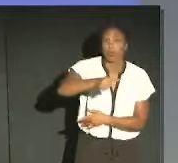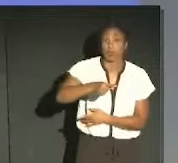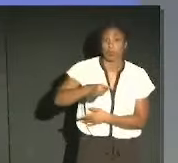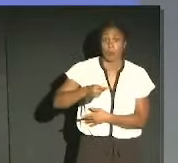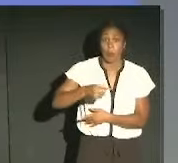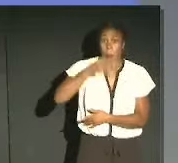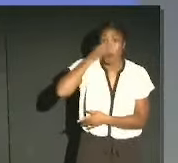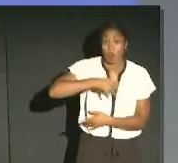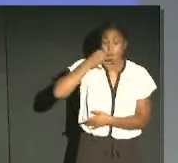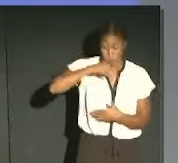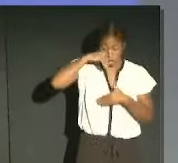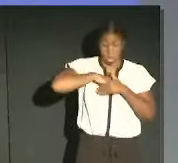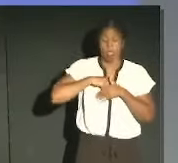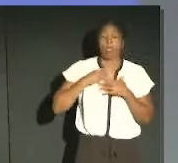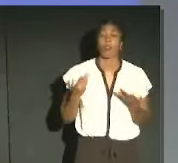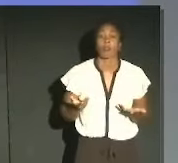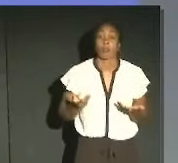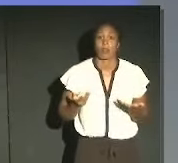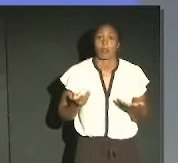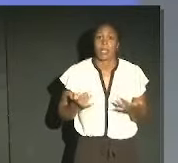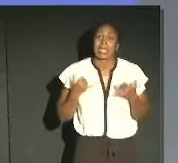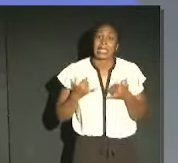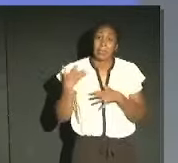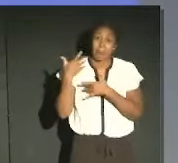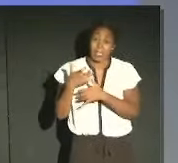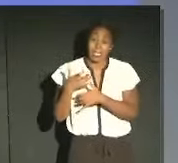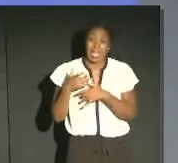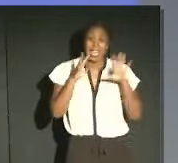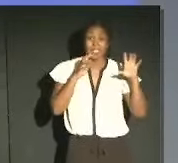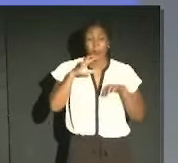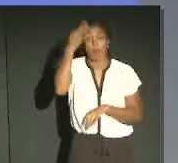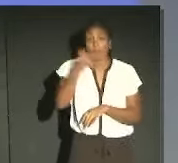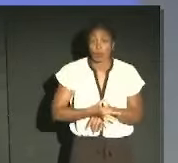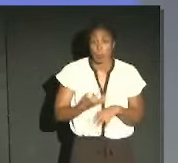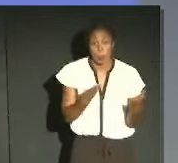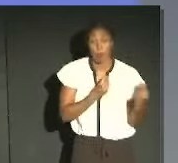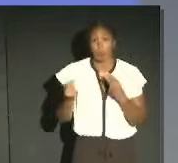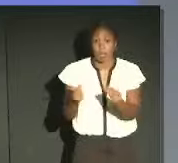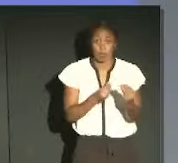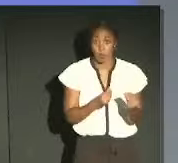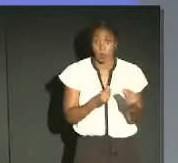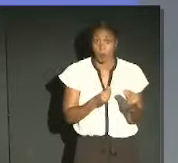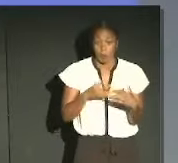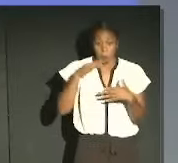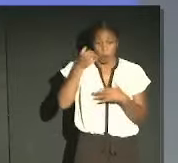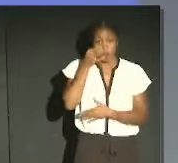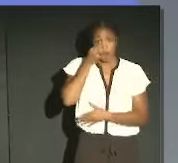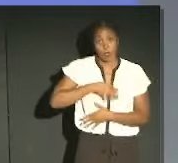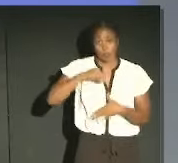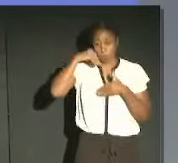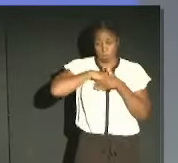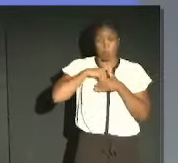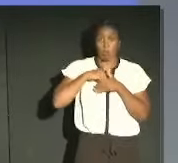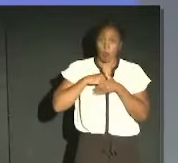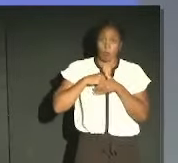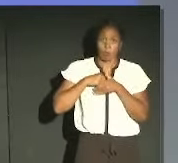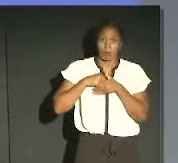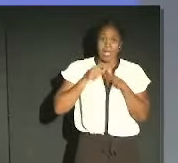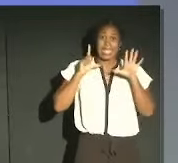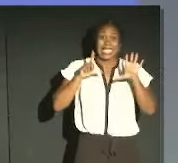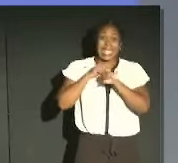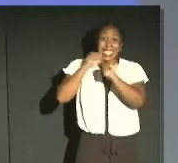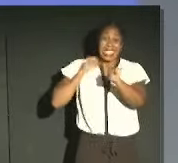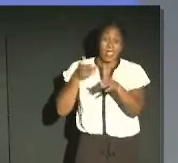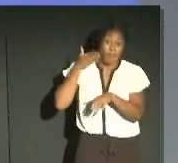90 % de la population est contaminé pour les 7 siècles à venir vous le savez ici en Martinique il y a le